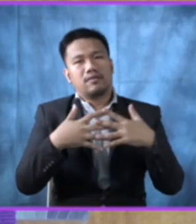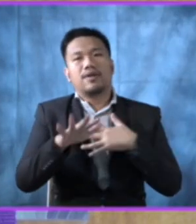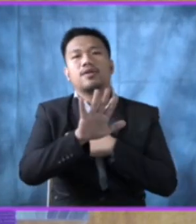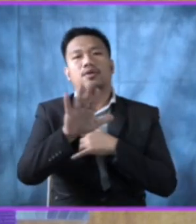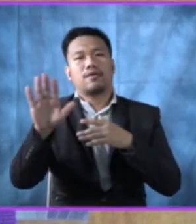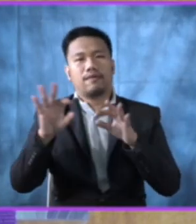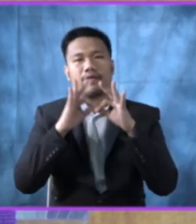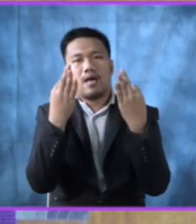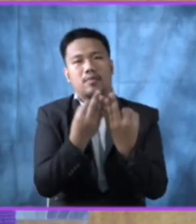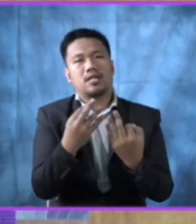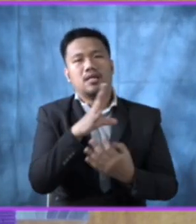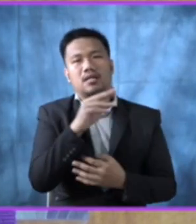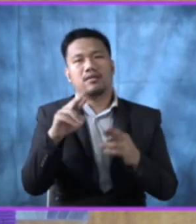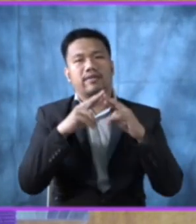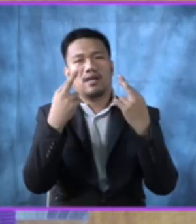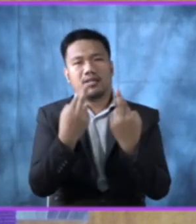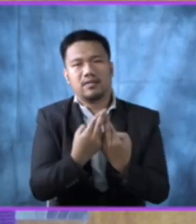ngayon.